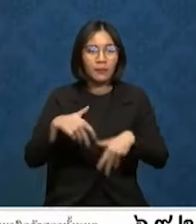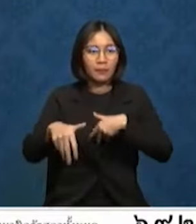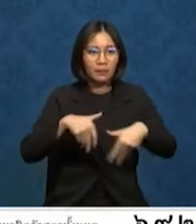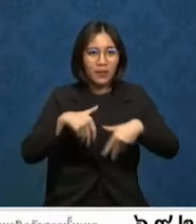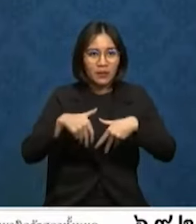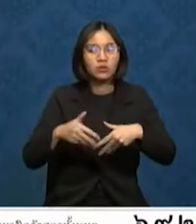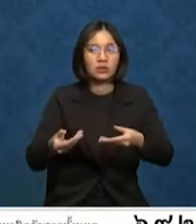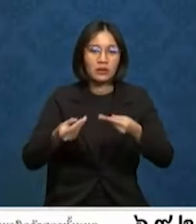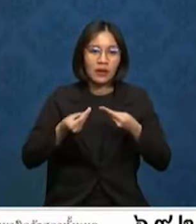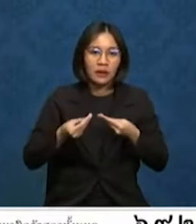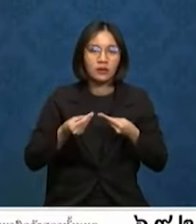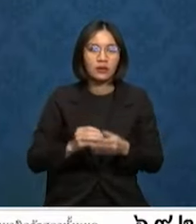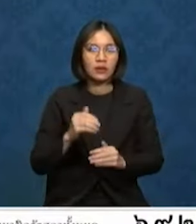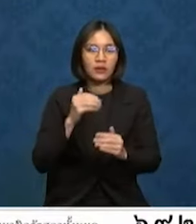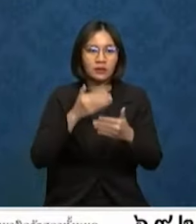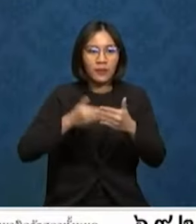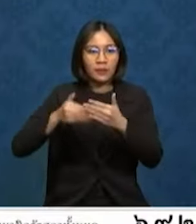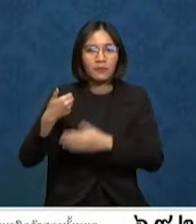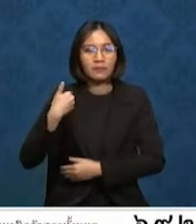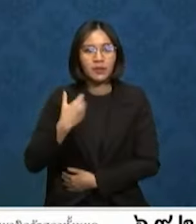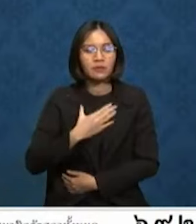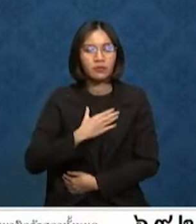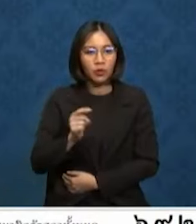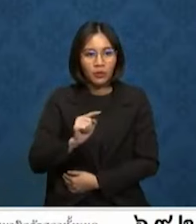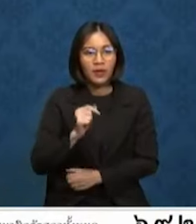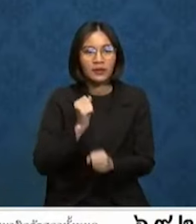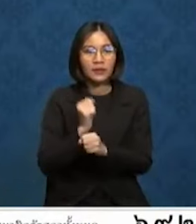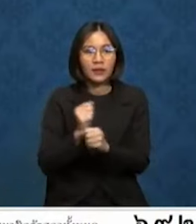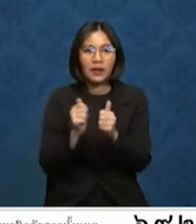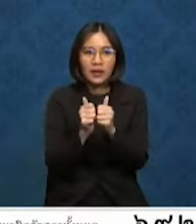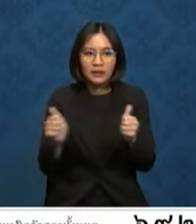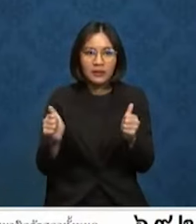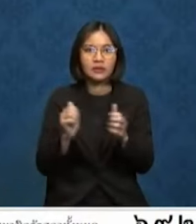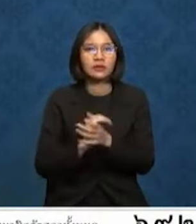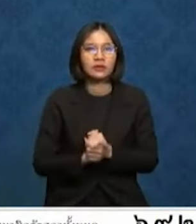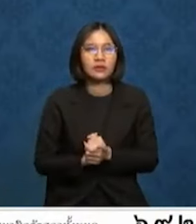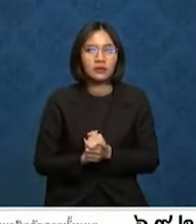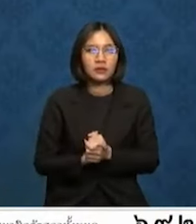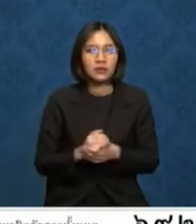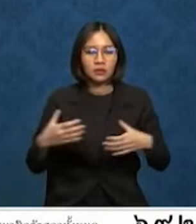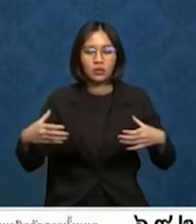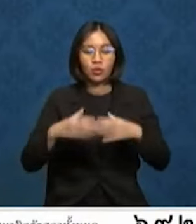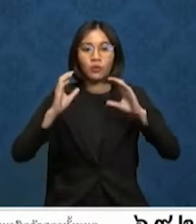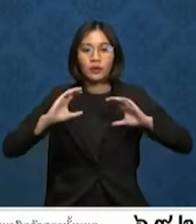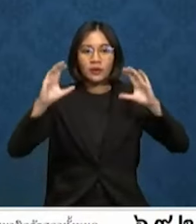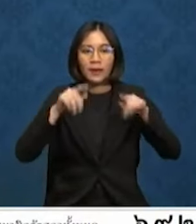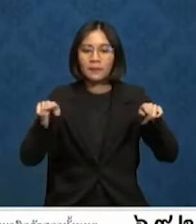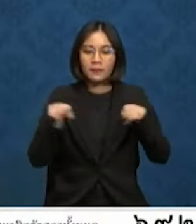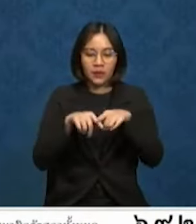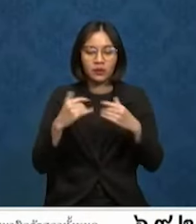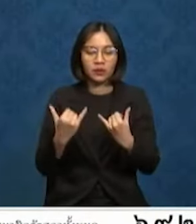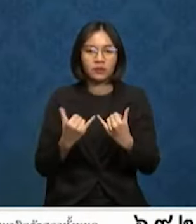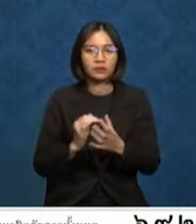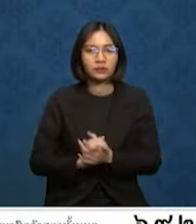ให้เ้าให้มาอย่างนี้ข้อจำกัดอย่างนี้เราก็ต้องทำให้ดีที่สุดตามข้อจำกัดก็เลยไปได้รัฐบาลแบบที่ว่า